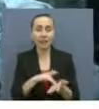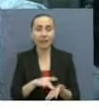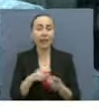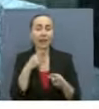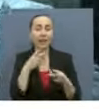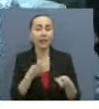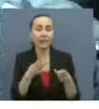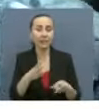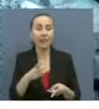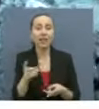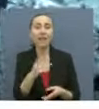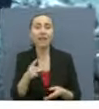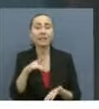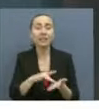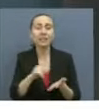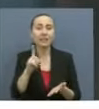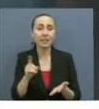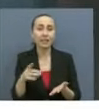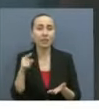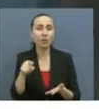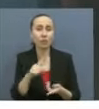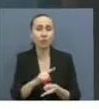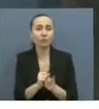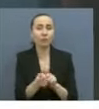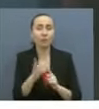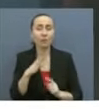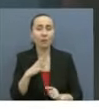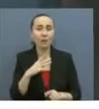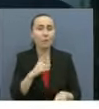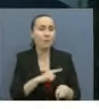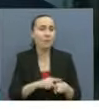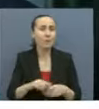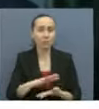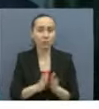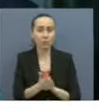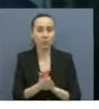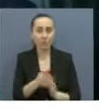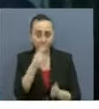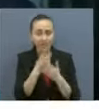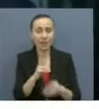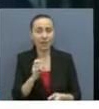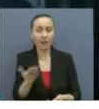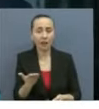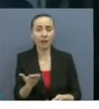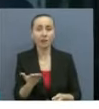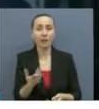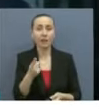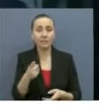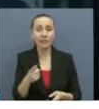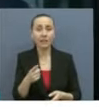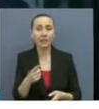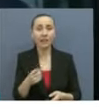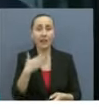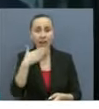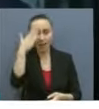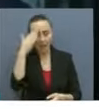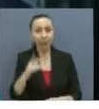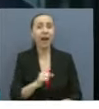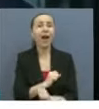райцентре Зеренда. Ее модернизация проводилась в экстренных условиях. Видите как, это все то, что мы, как говорится, зиму, лето пропаковали,